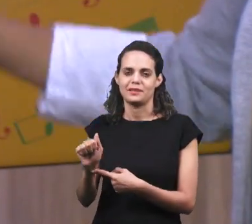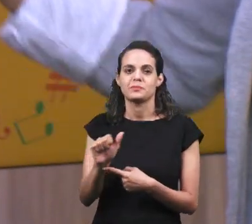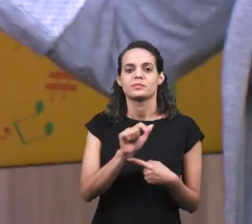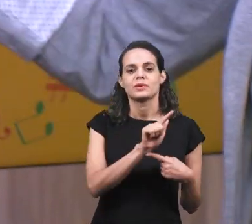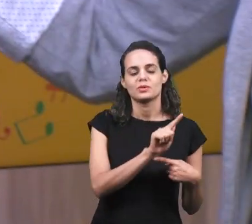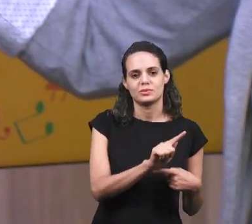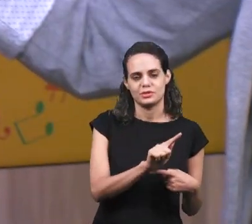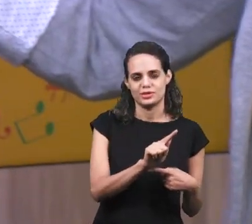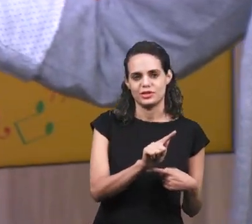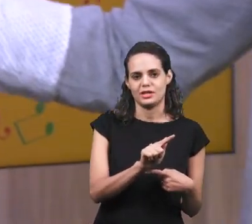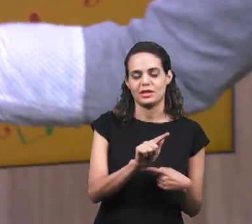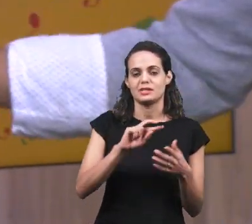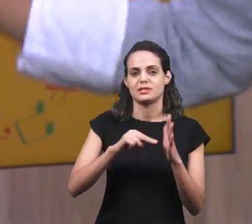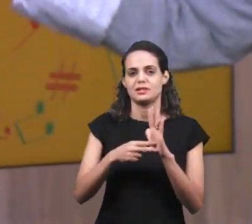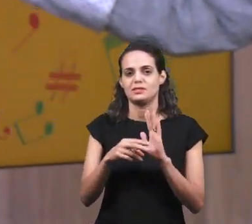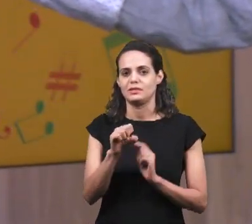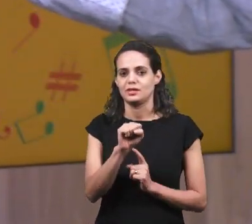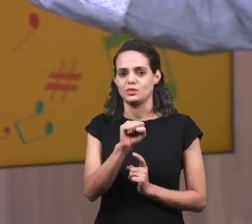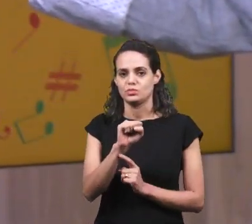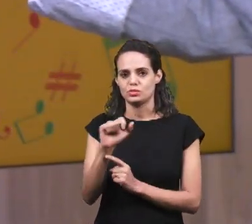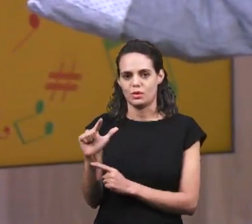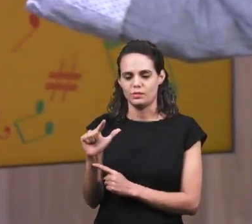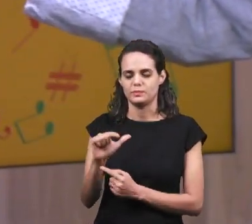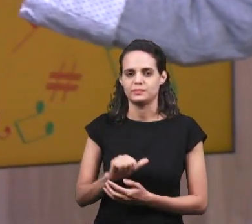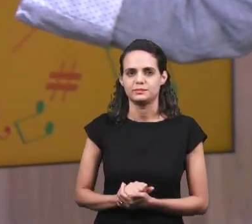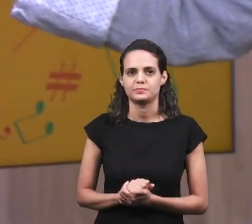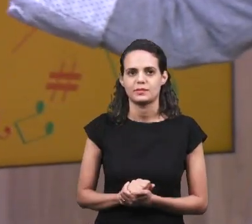Sol. Nous commençons toujours les notes à